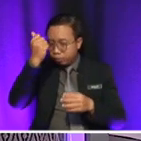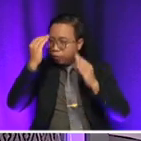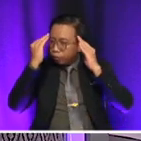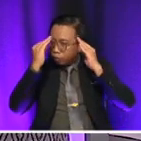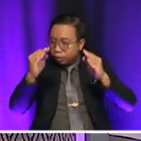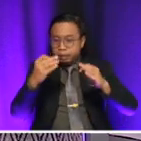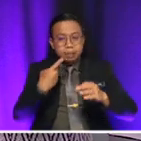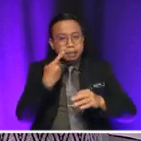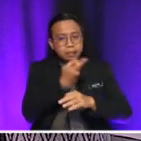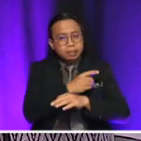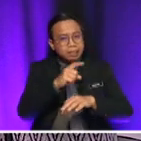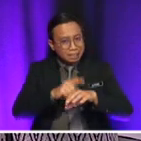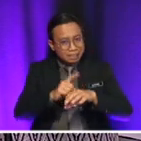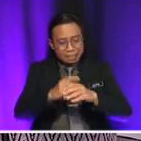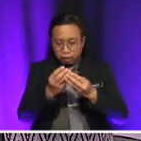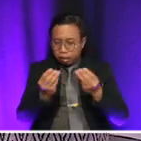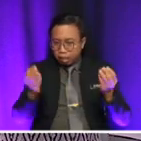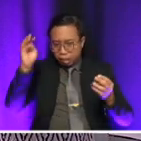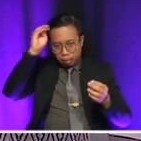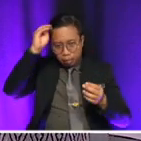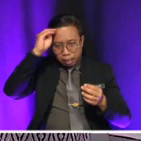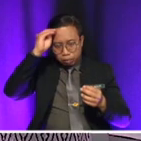ini adalah di Tanah Melayu